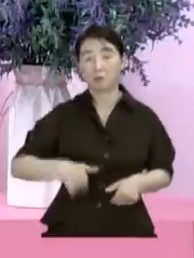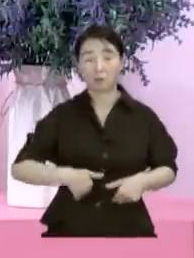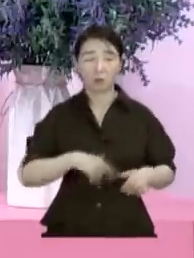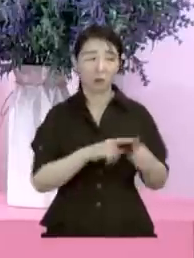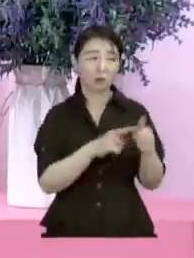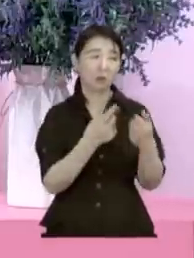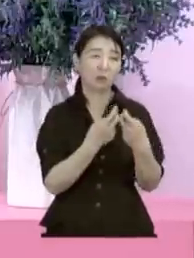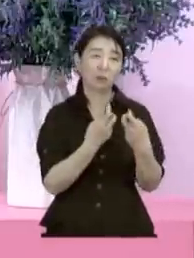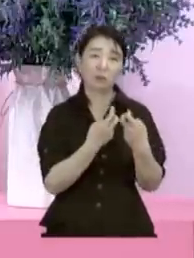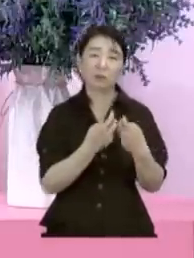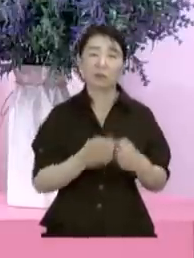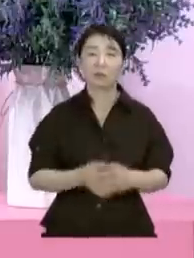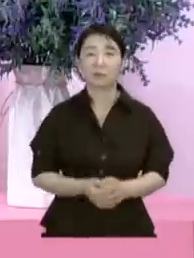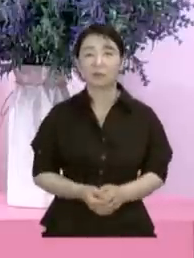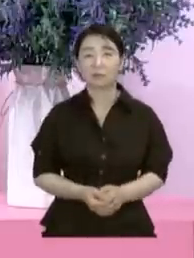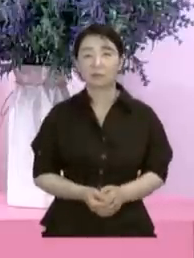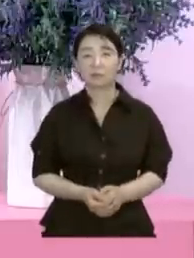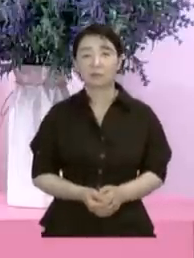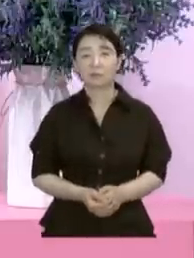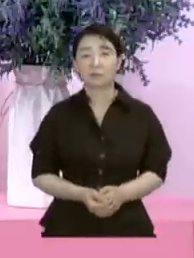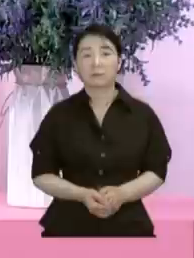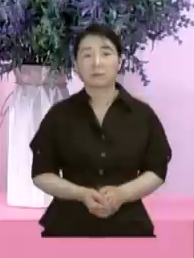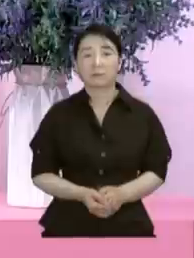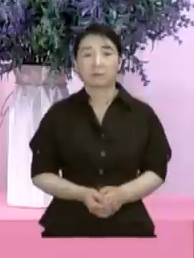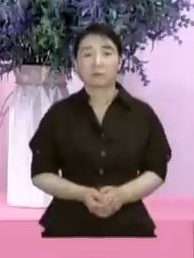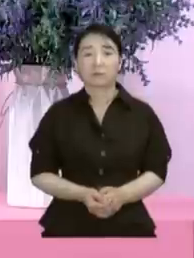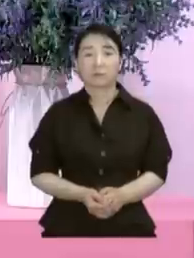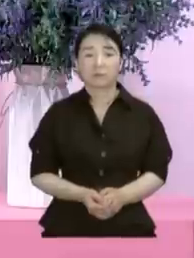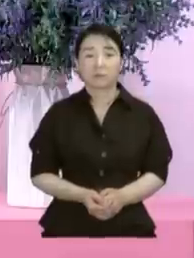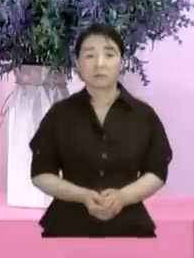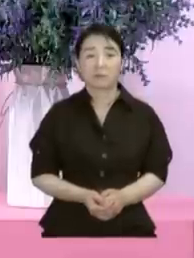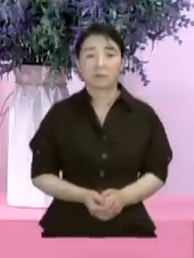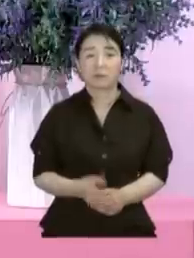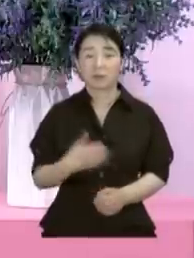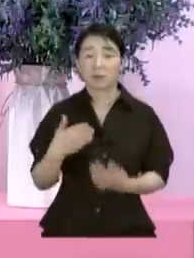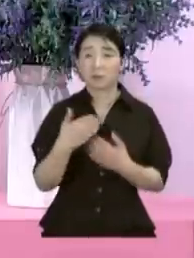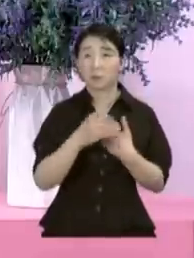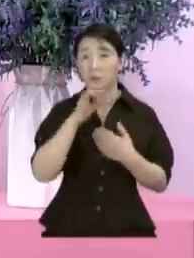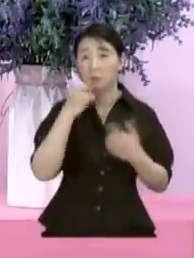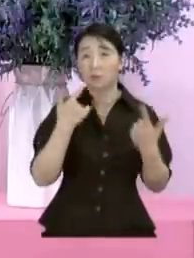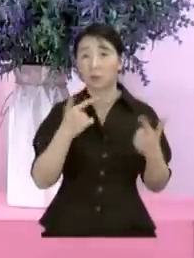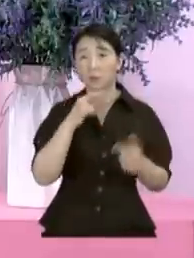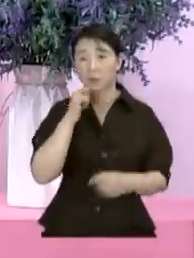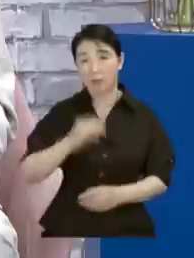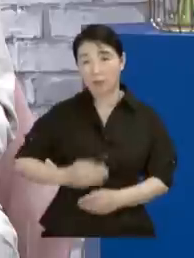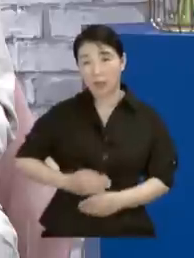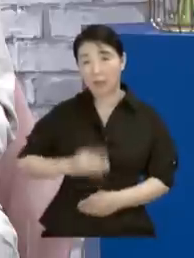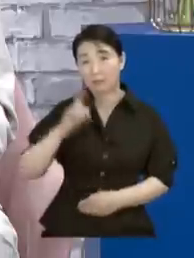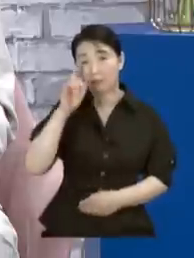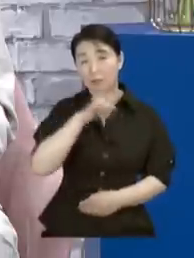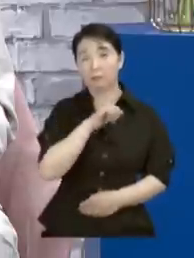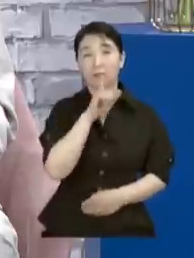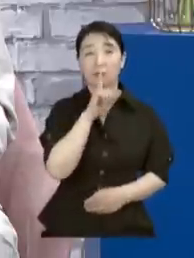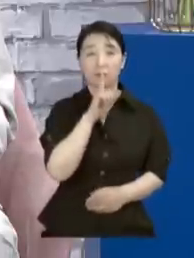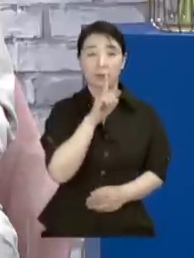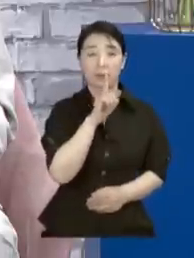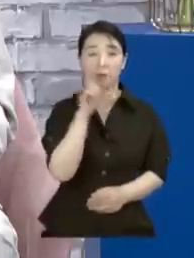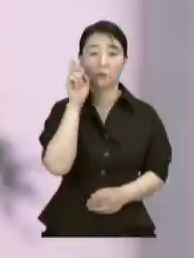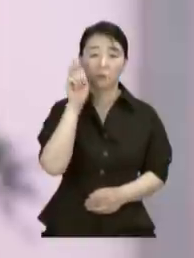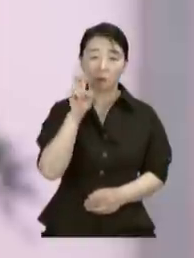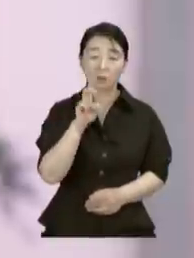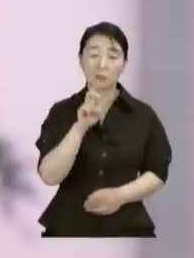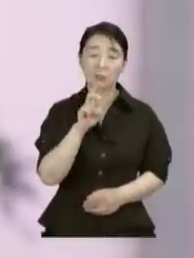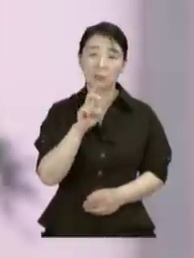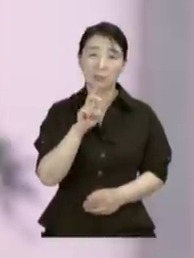어떡하지? 아, 이거 어떡하지 하는데 선생님 저 점점 몸이 안 좋아, 오늘 간이 안 좋아졌대요. 혹시 신장